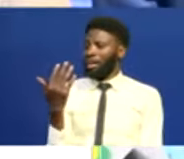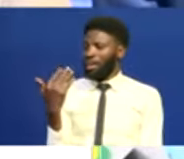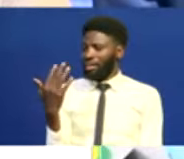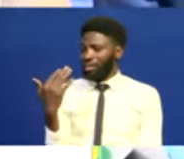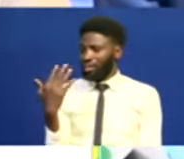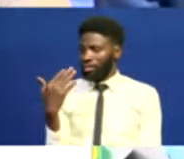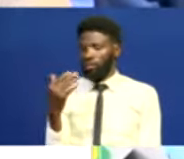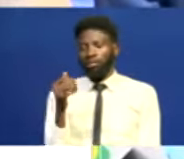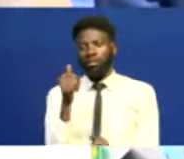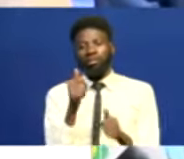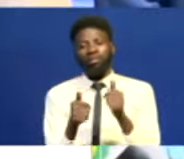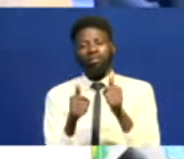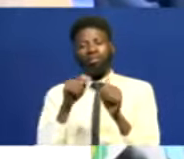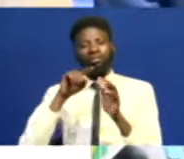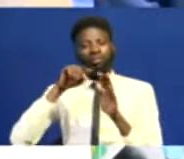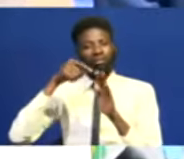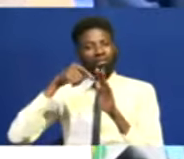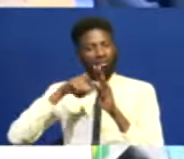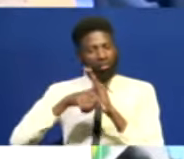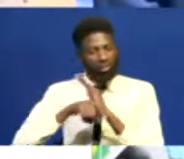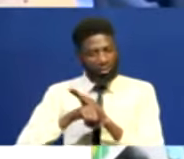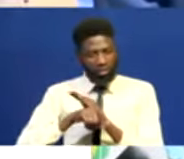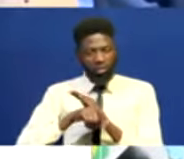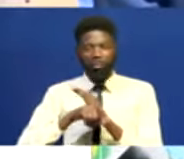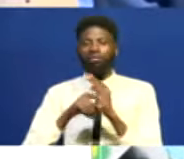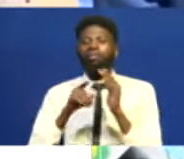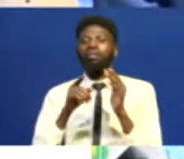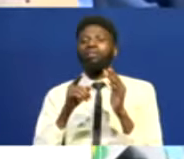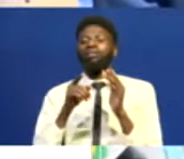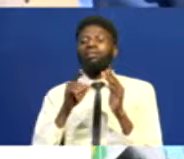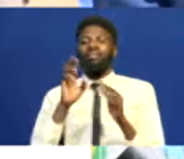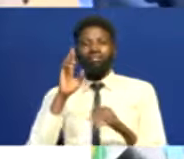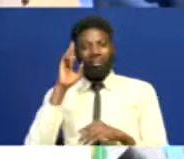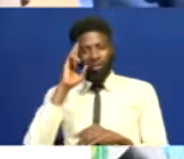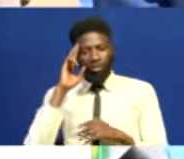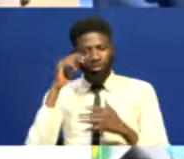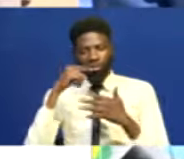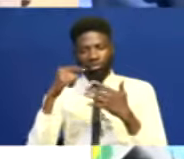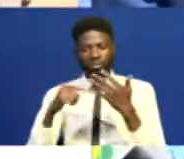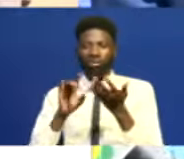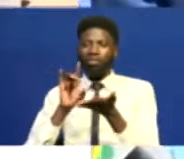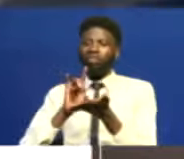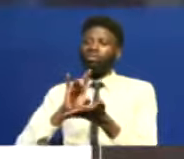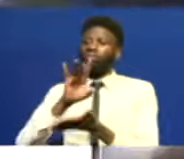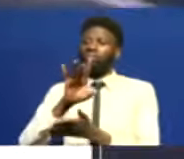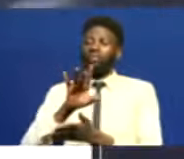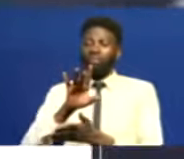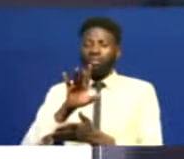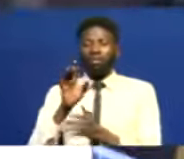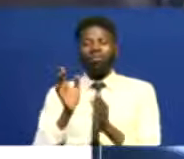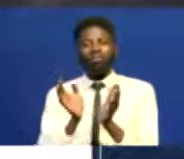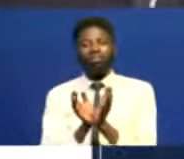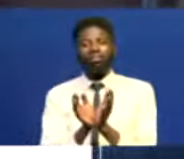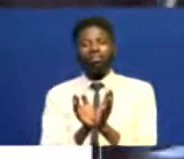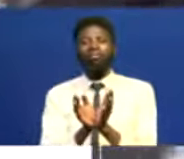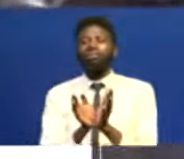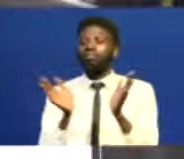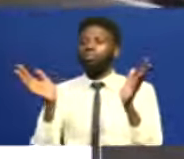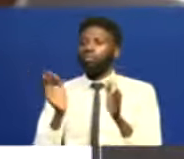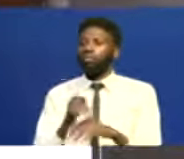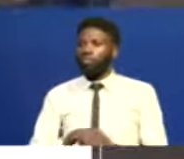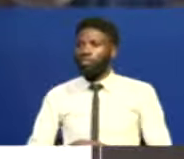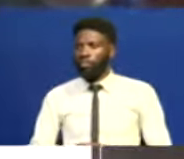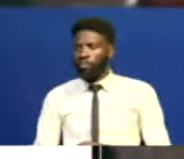that details all the grounds for the impeachment is a public document now. Juhudi za wazee